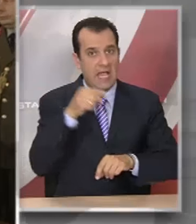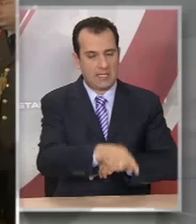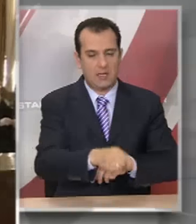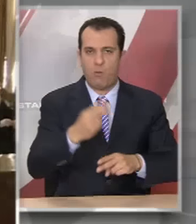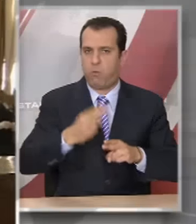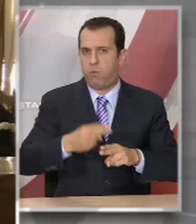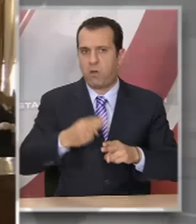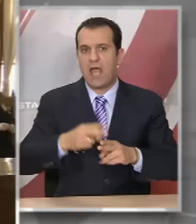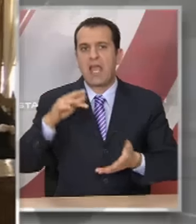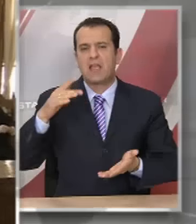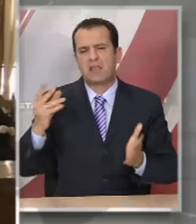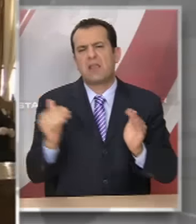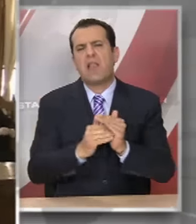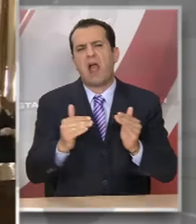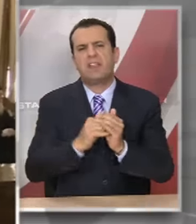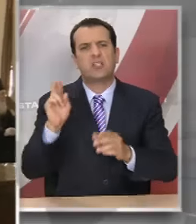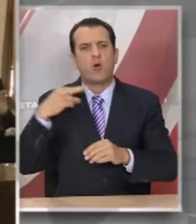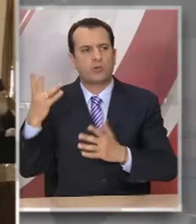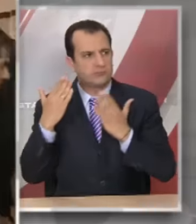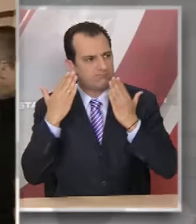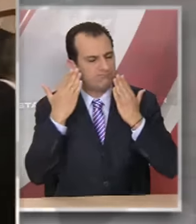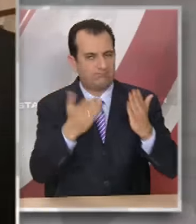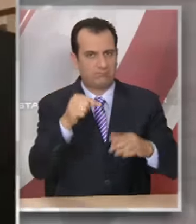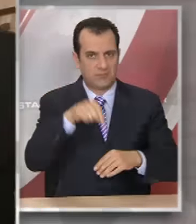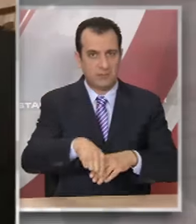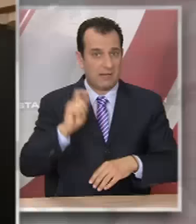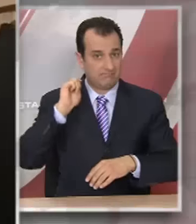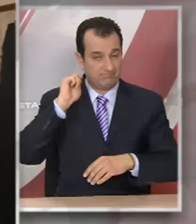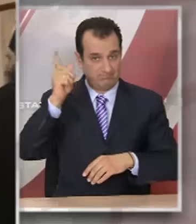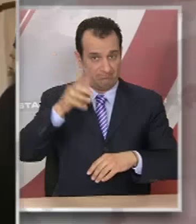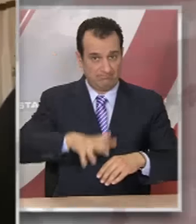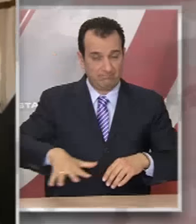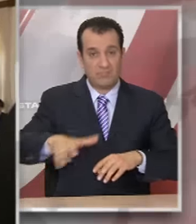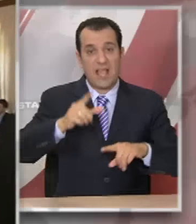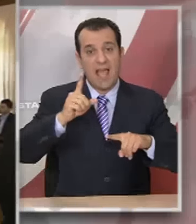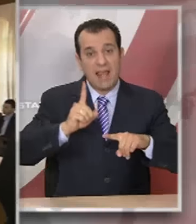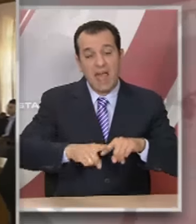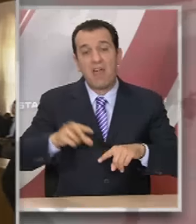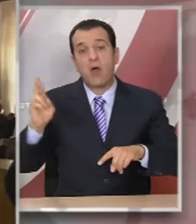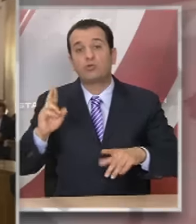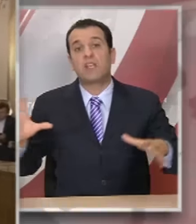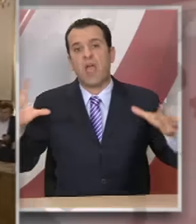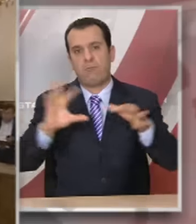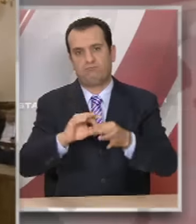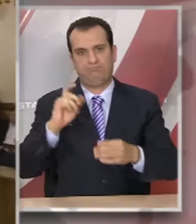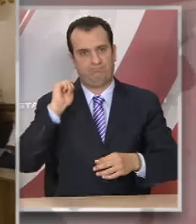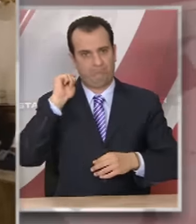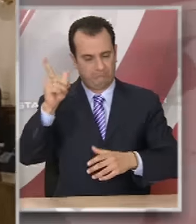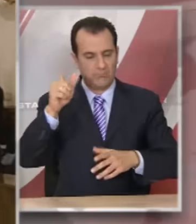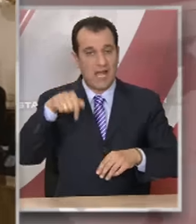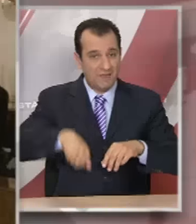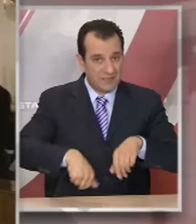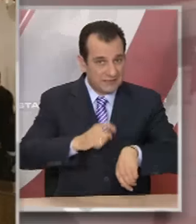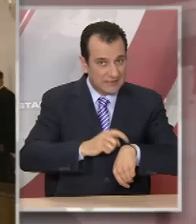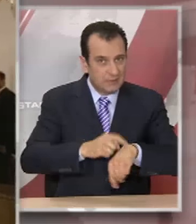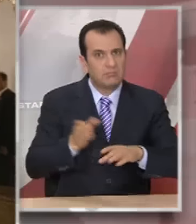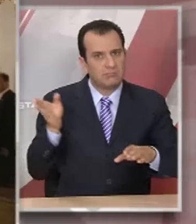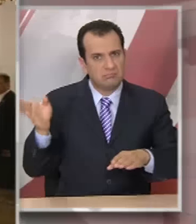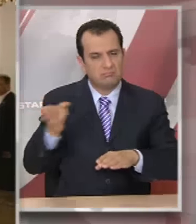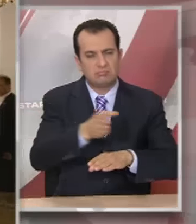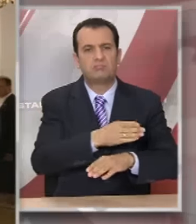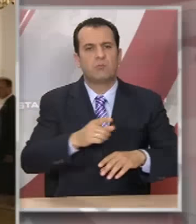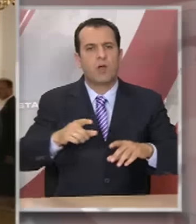χιλιάδες Ρώσους προσκυνητές. Τέλος, τόνισε ότι φέτος γιορτάζει τόπος Ελλάδας-Ρωσίας. Αυτή την ώρα συνεχίζει την επίσκεψή του στο Ρωσικό